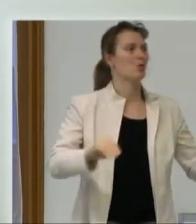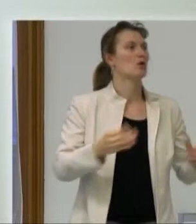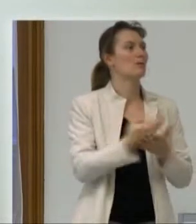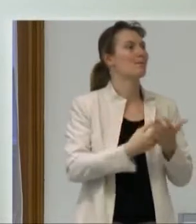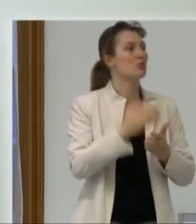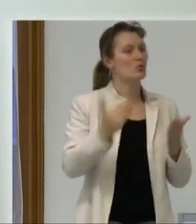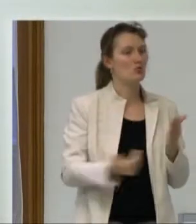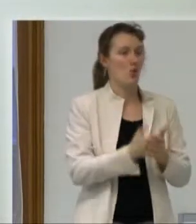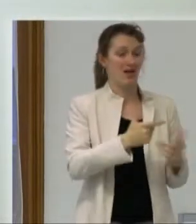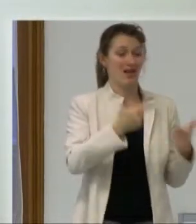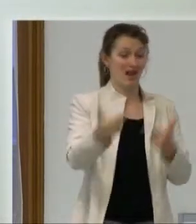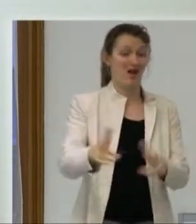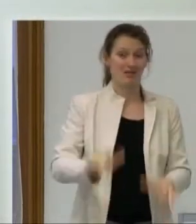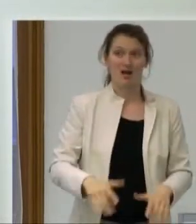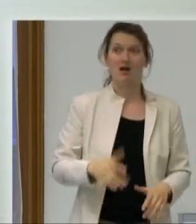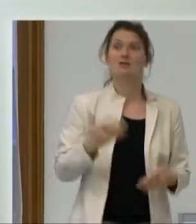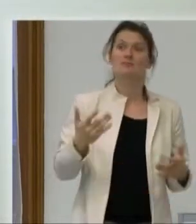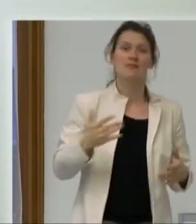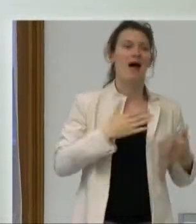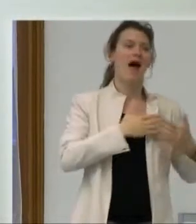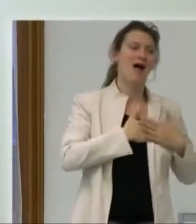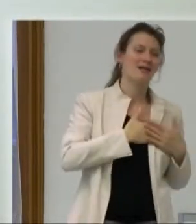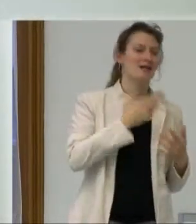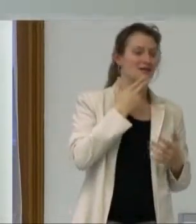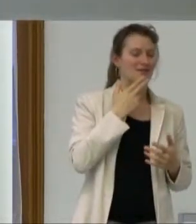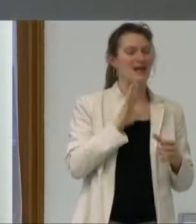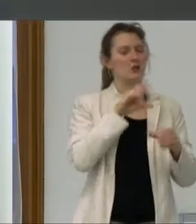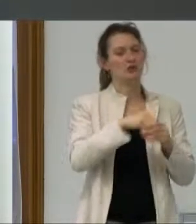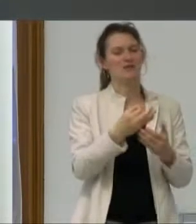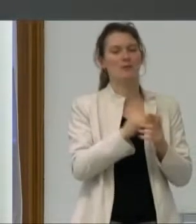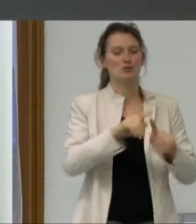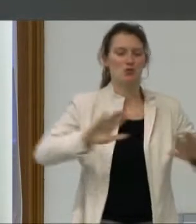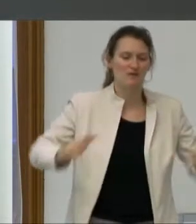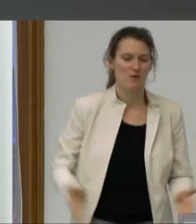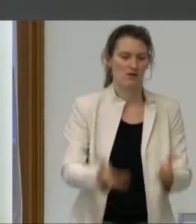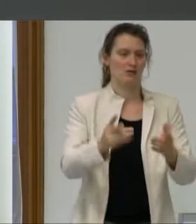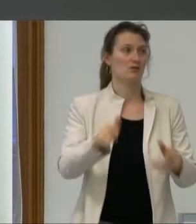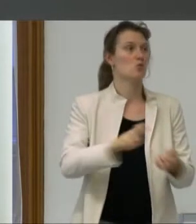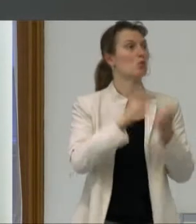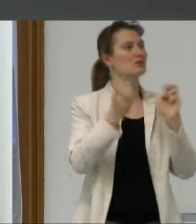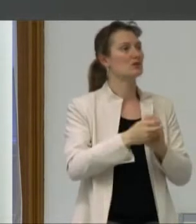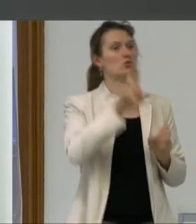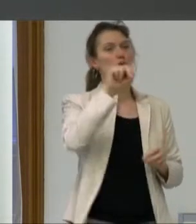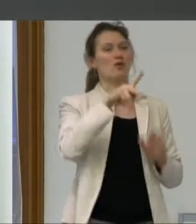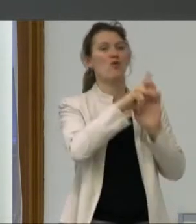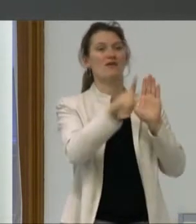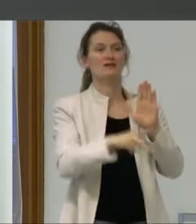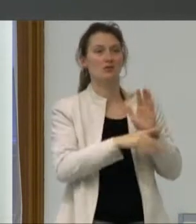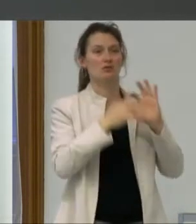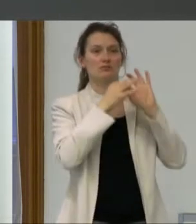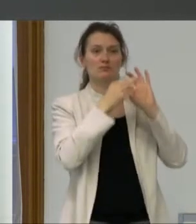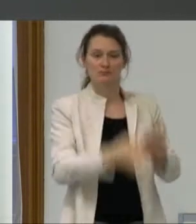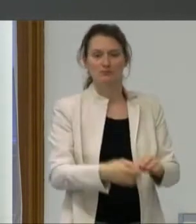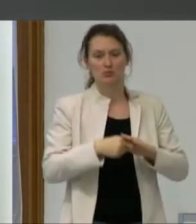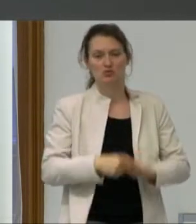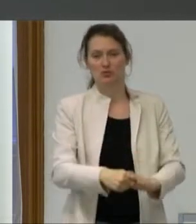wie es jetzt auch vorliegt, prinzipiell das Anliegen der inklusiven Bildung gut unterstützt und damit auch eine Umsetzung der UN-Konvention gut